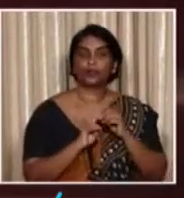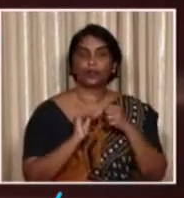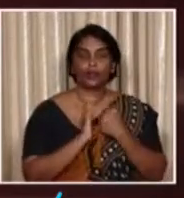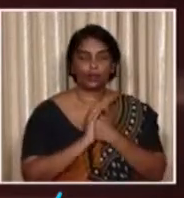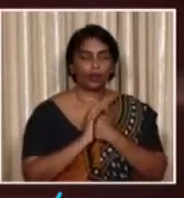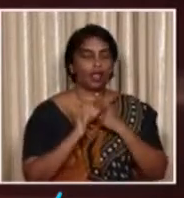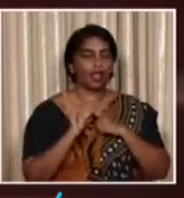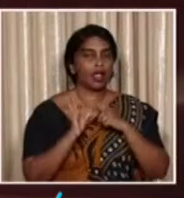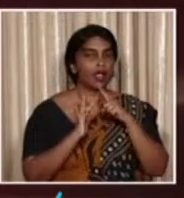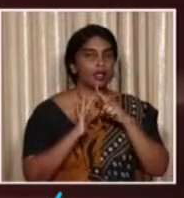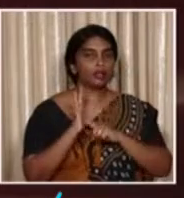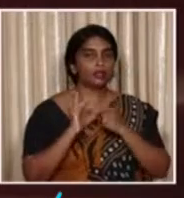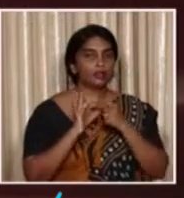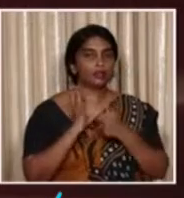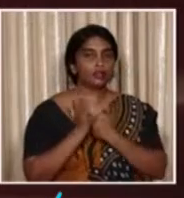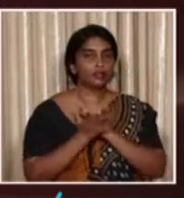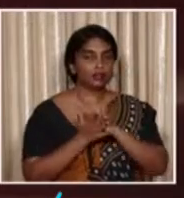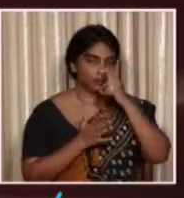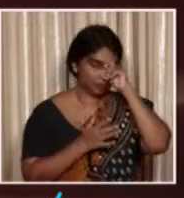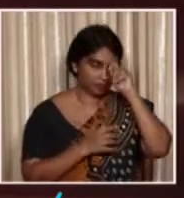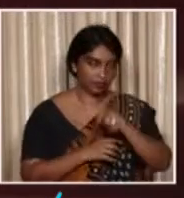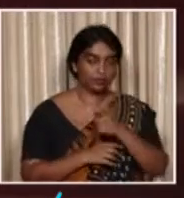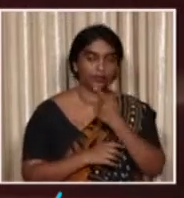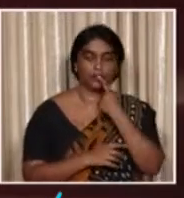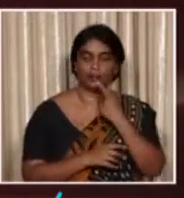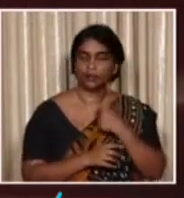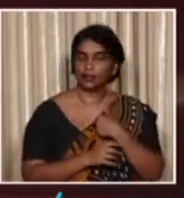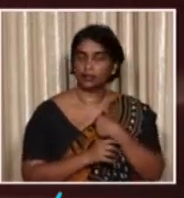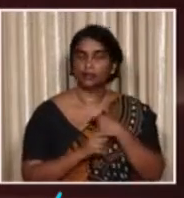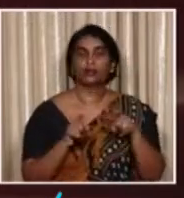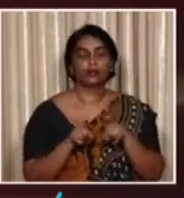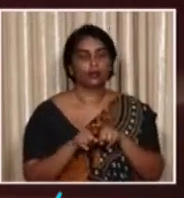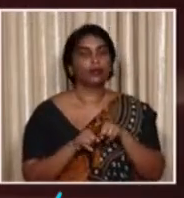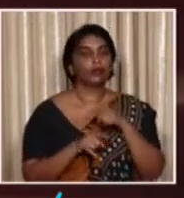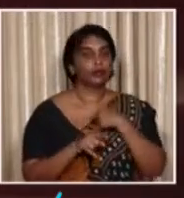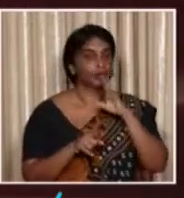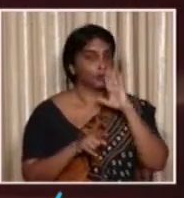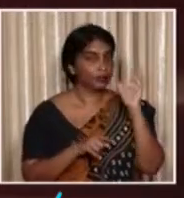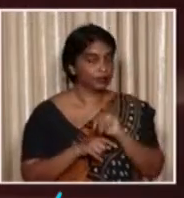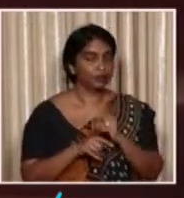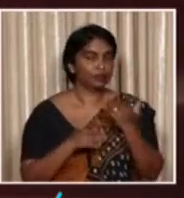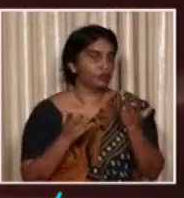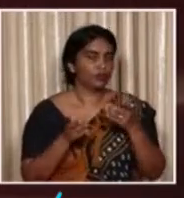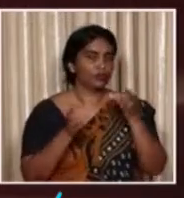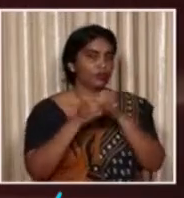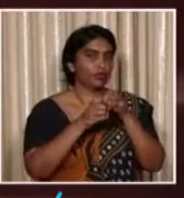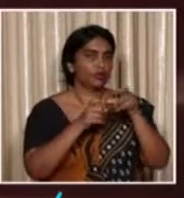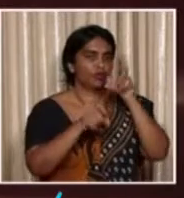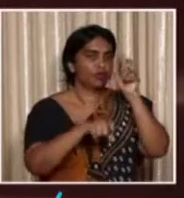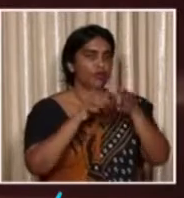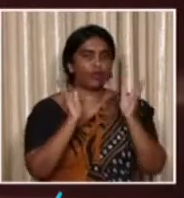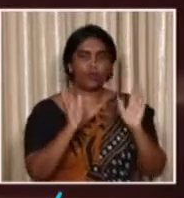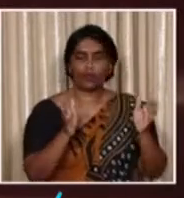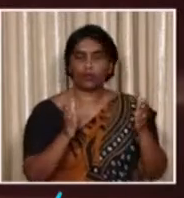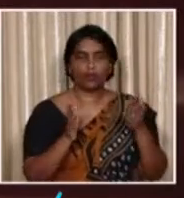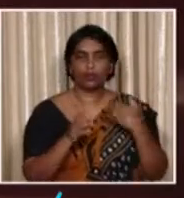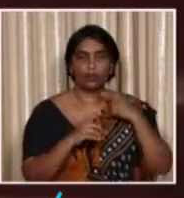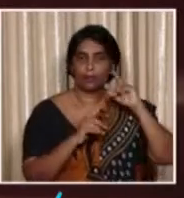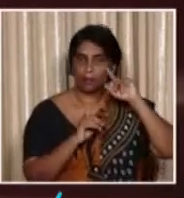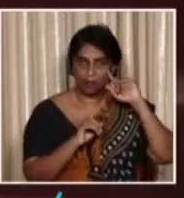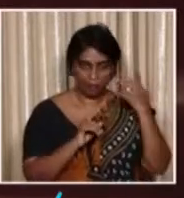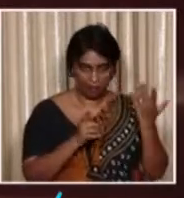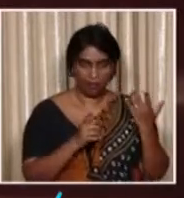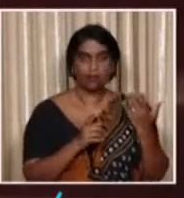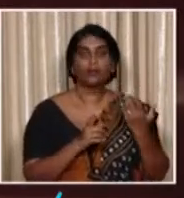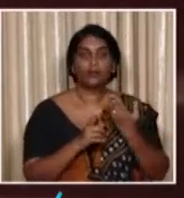අජිත් මාන්නපිරු මහතා මාගෙන් ඉල්ලා සිටින ලදී. ඒ සඳහා කැඳවා සිටියේ කුමන පාර්ශ්වයන්ද යන්න මා දැන නොසිටි